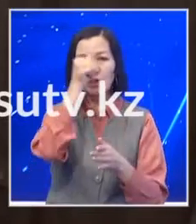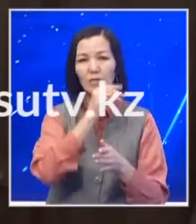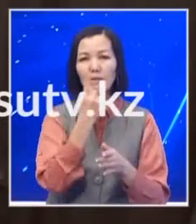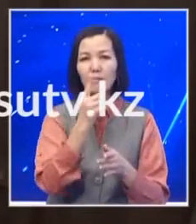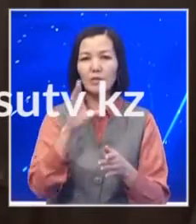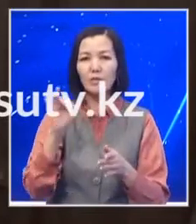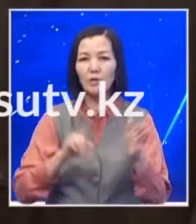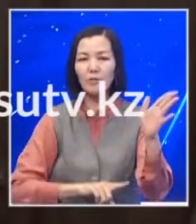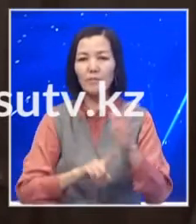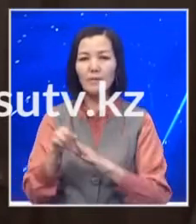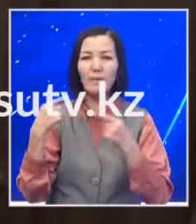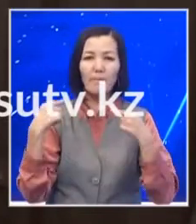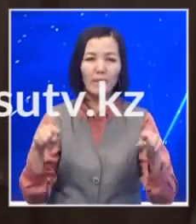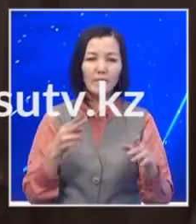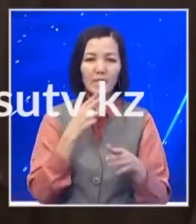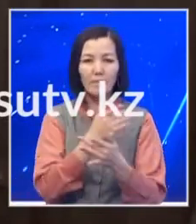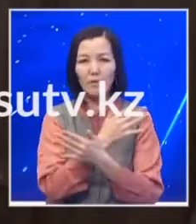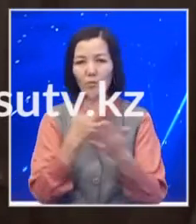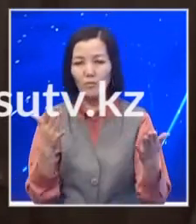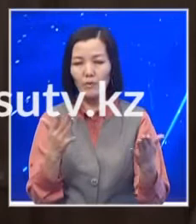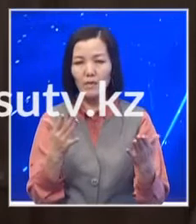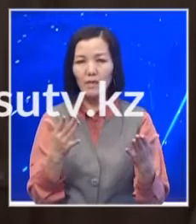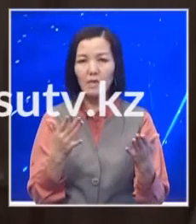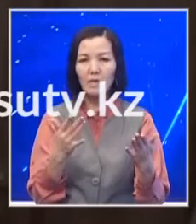сәуірінен бастап басқа да темекі өнімдері